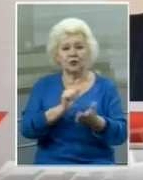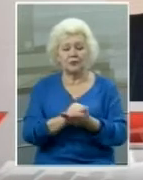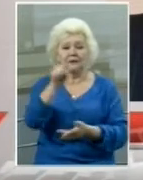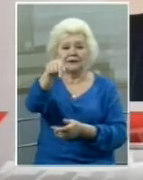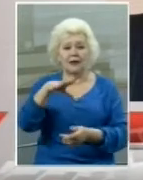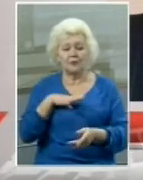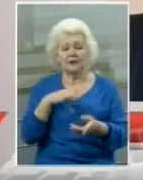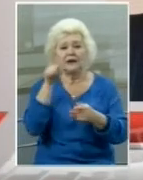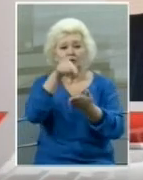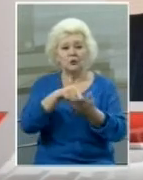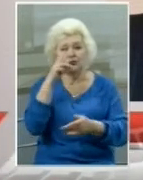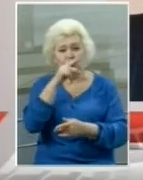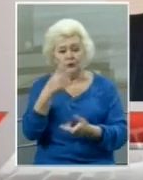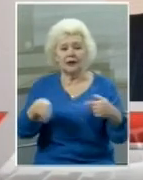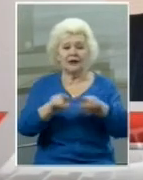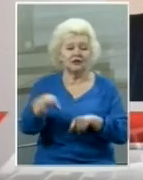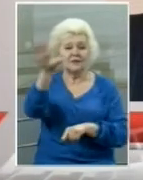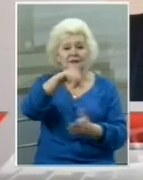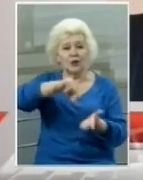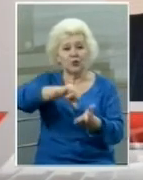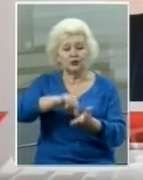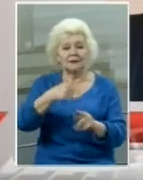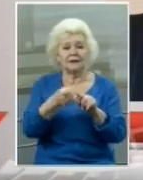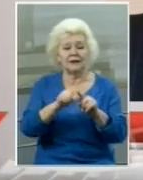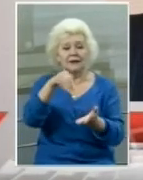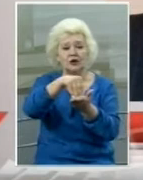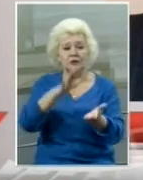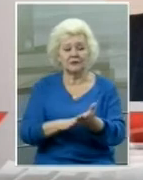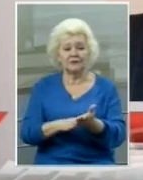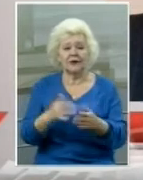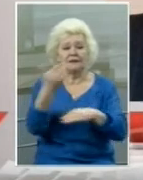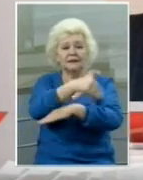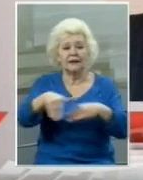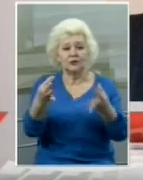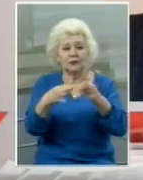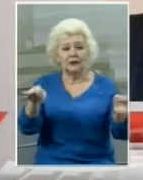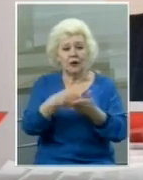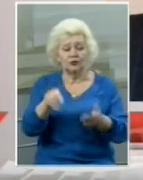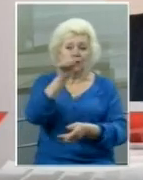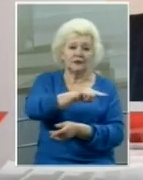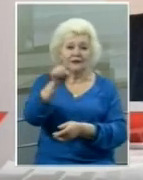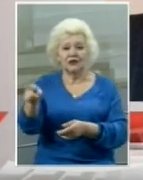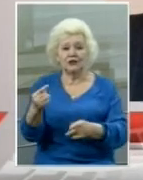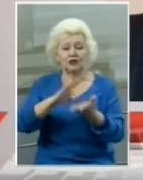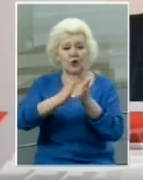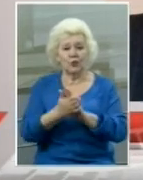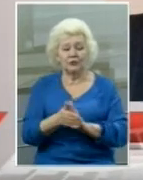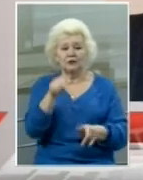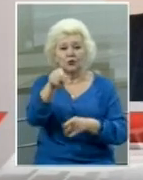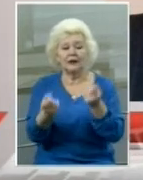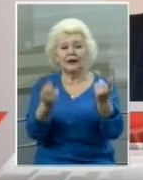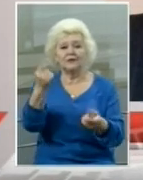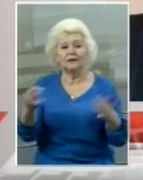там були допущені помилки, а також всі ті учасники, які реєструвались на зовнішнє незалежне оцінення, і в силу тих чи інших обставин, наприклад, в них